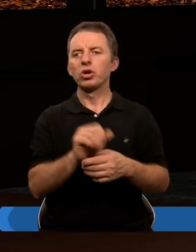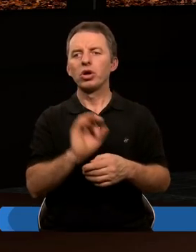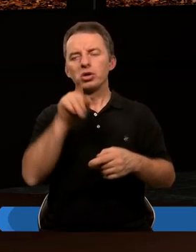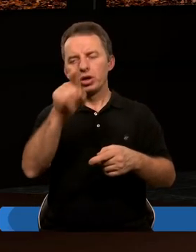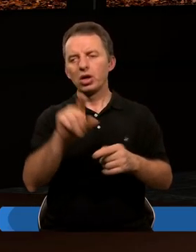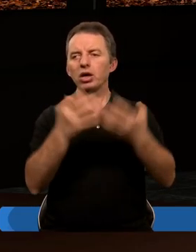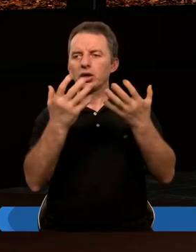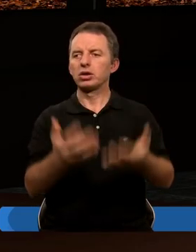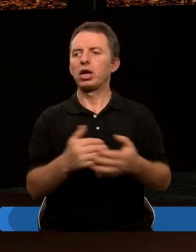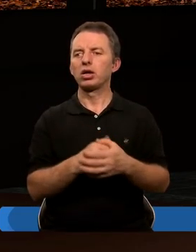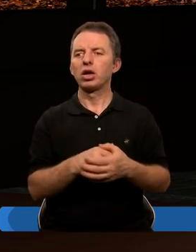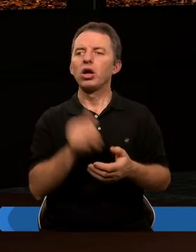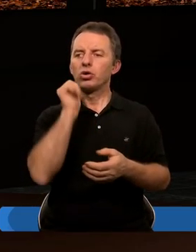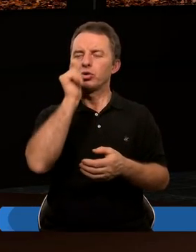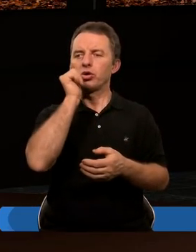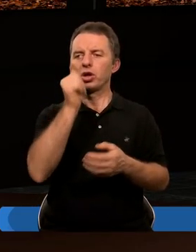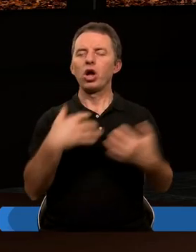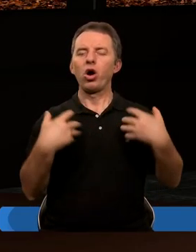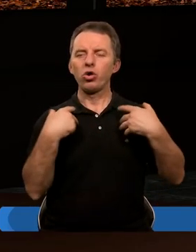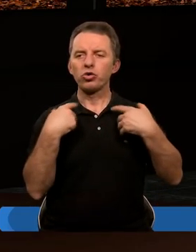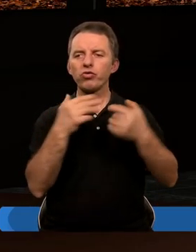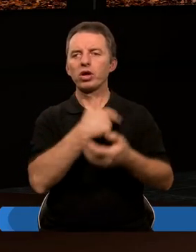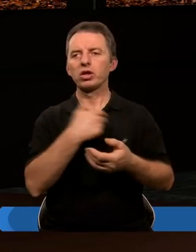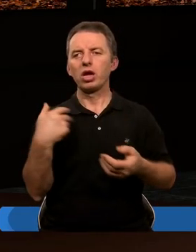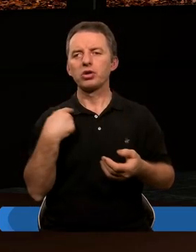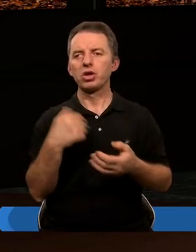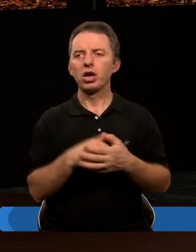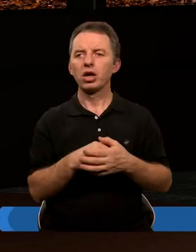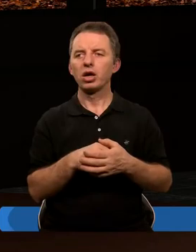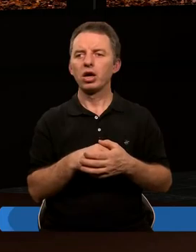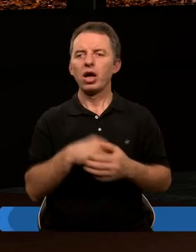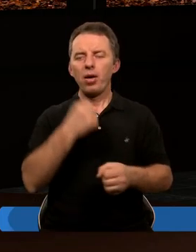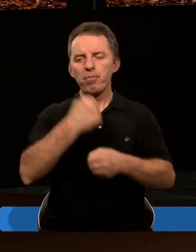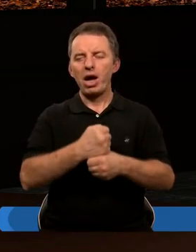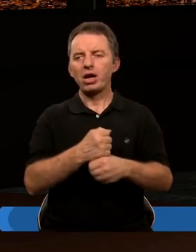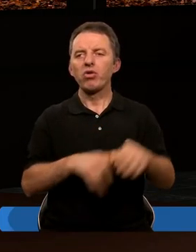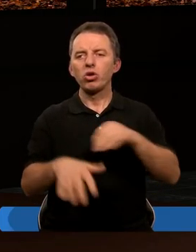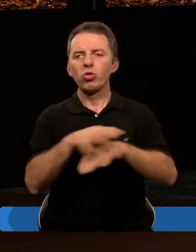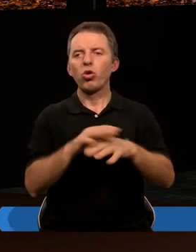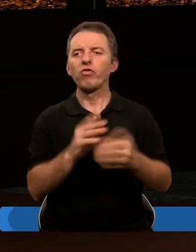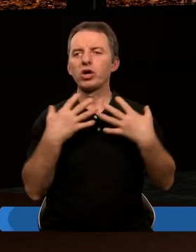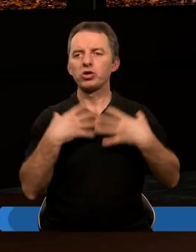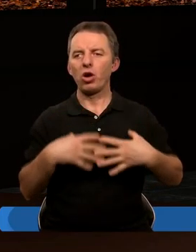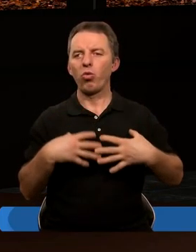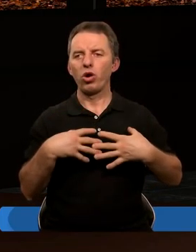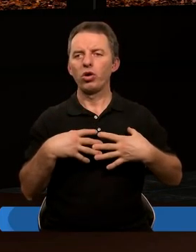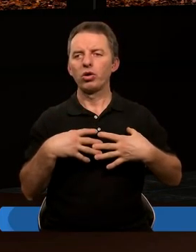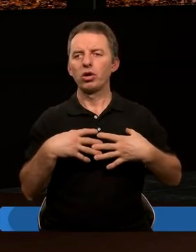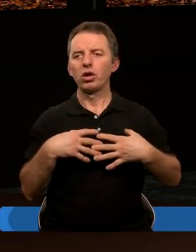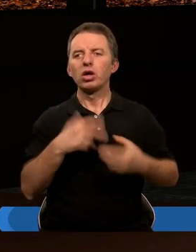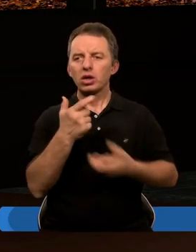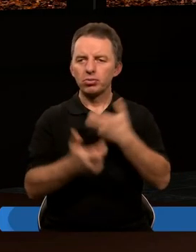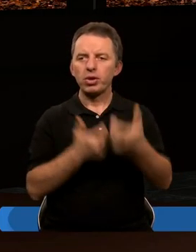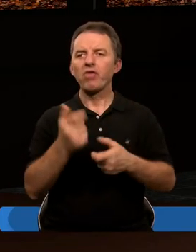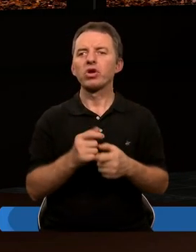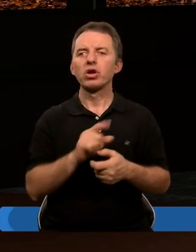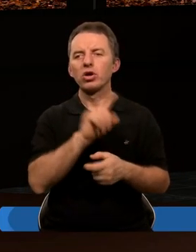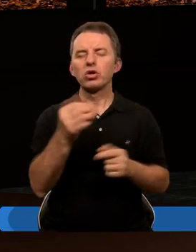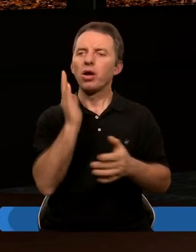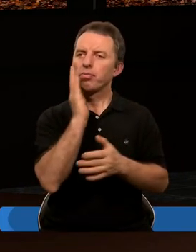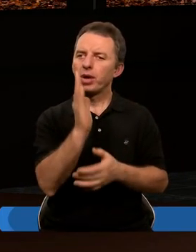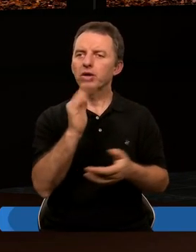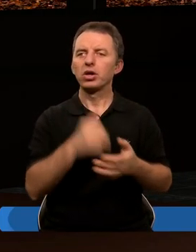że Ty chcesz codziennie ożywiać nasze martwe, duchowe ciało i sprawić,